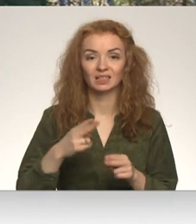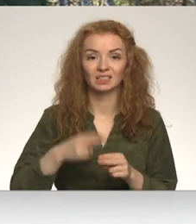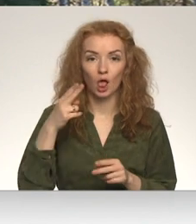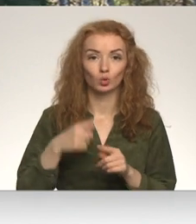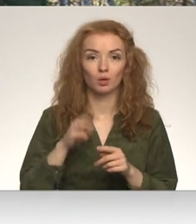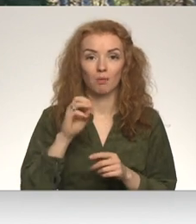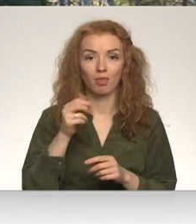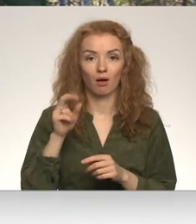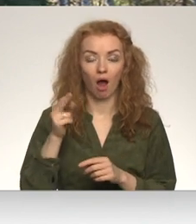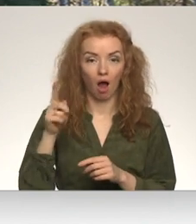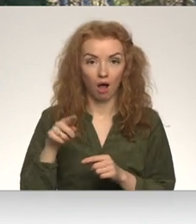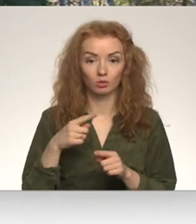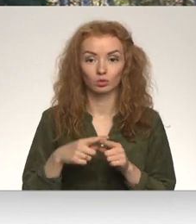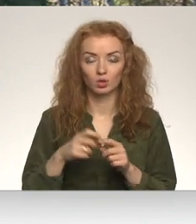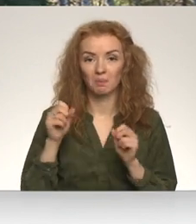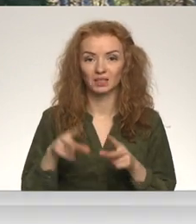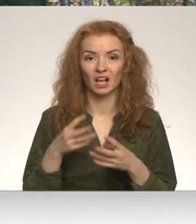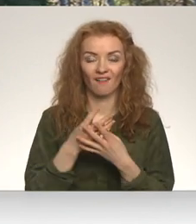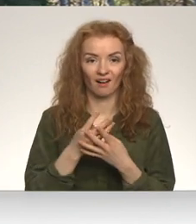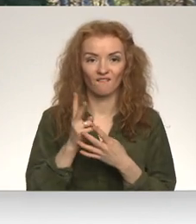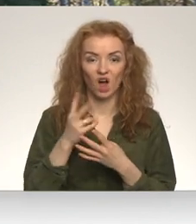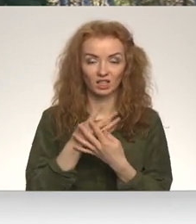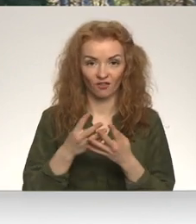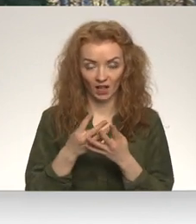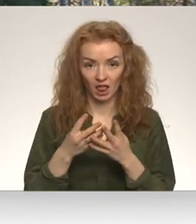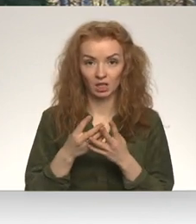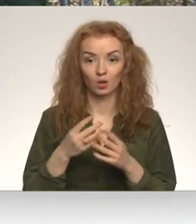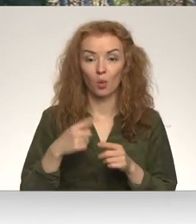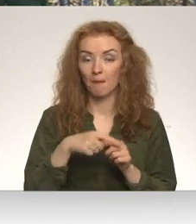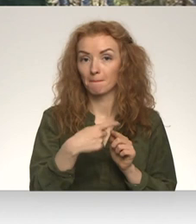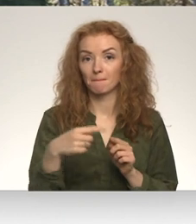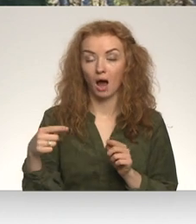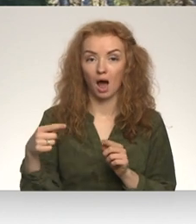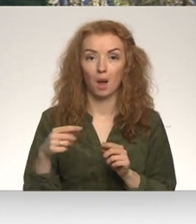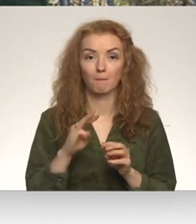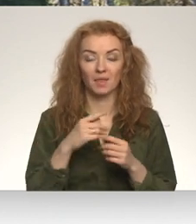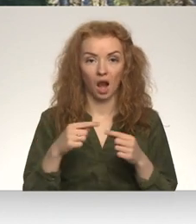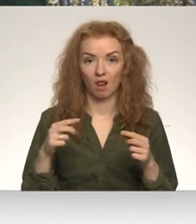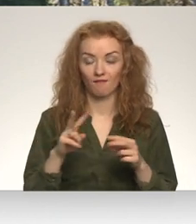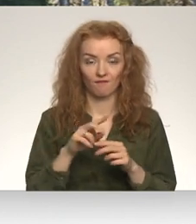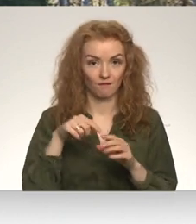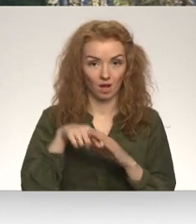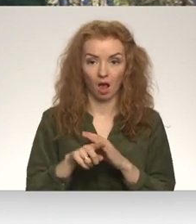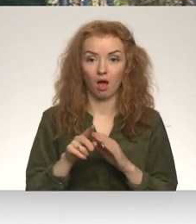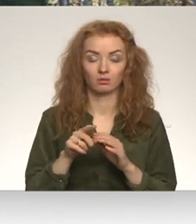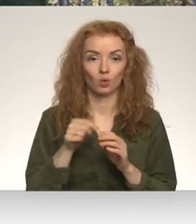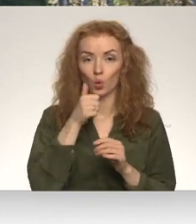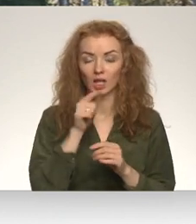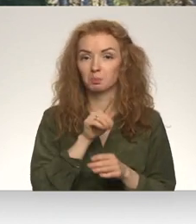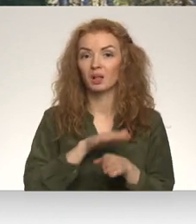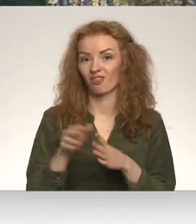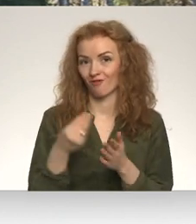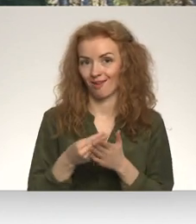mangāns ar kvarts filtriem. Un pārējās visās minerālu vielas un vispārējais ir nu, tas ūdens